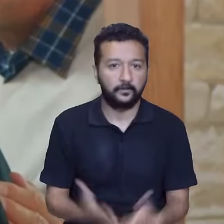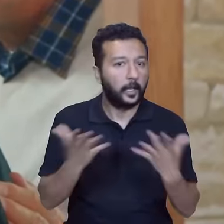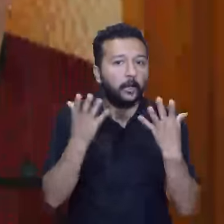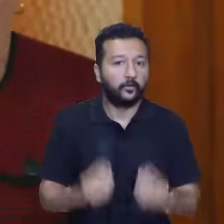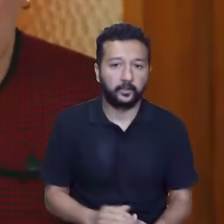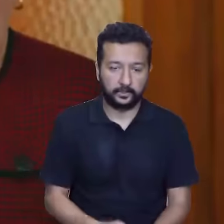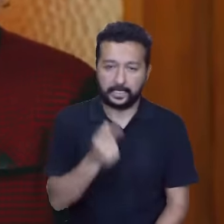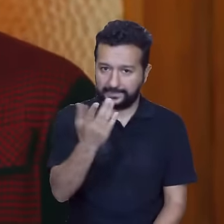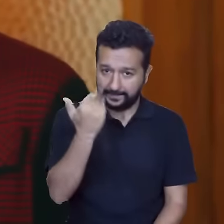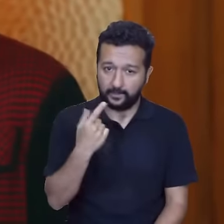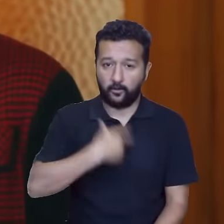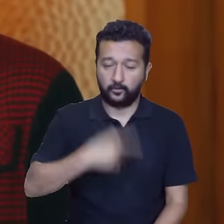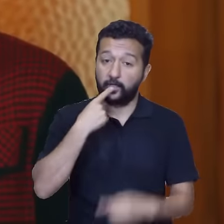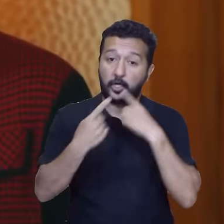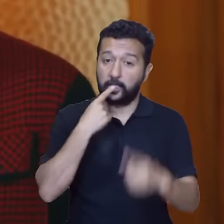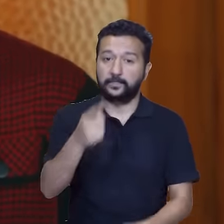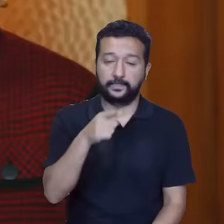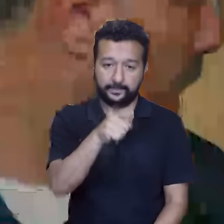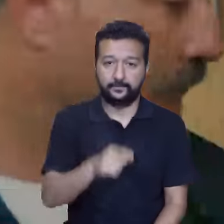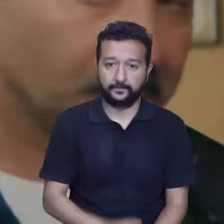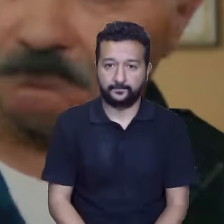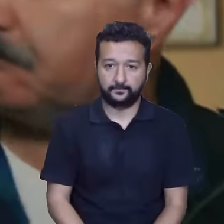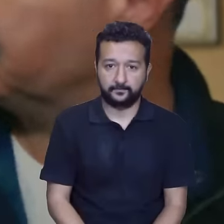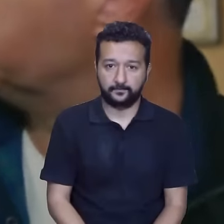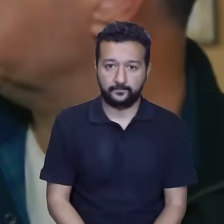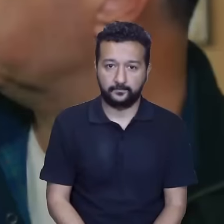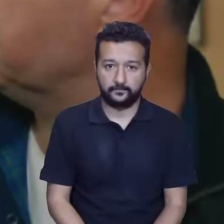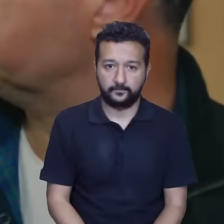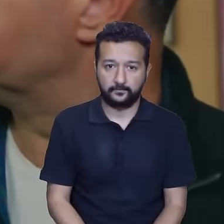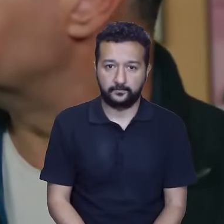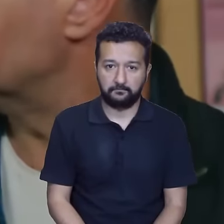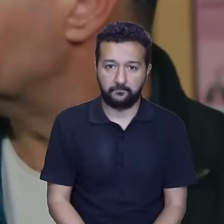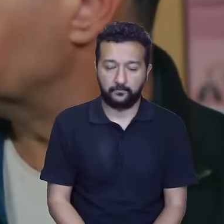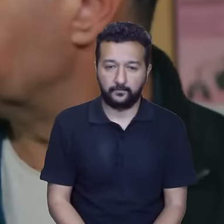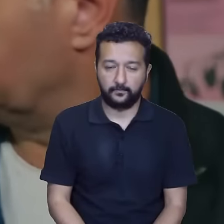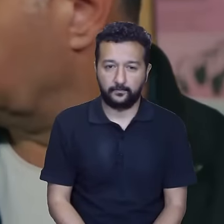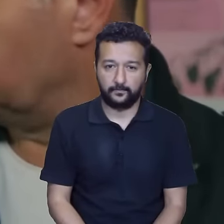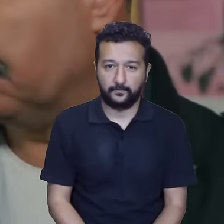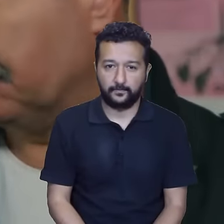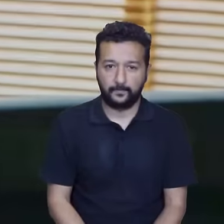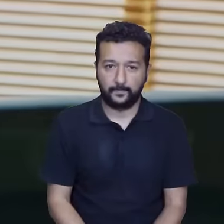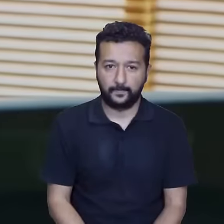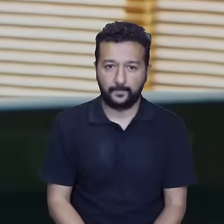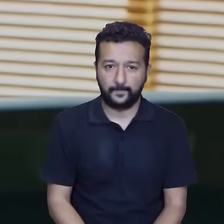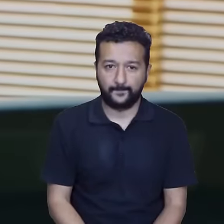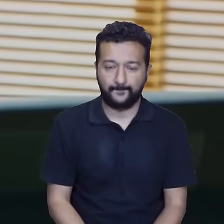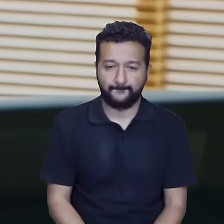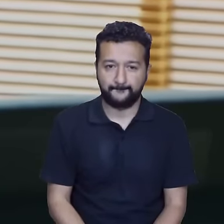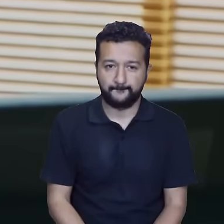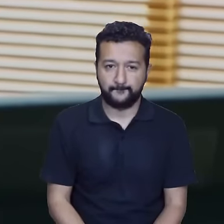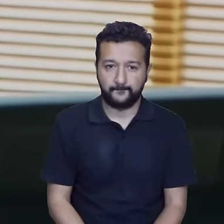Ne oldu ki? Asker. Özel bir şey konuşacağım seninle. Münir ne oldu diye göz kırptı. Şener bilmem diye dudağını eğdi.